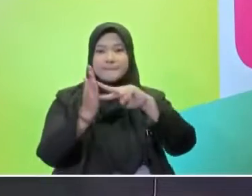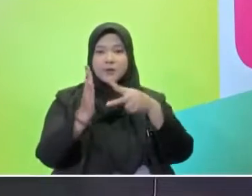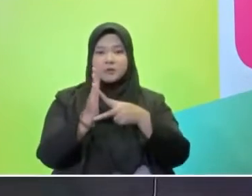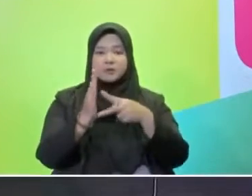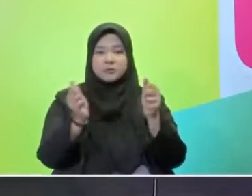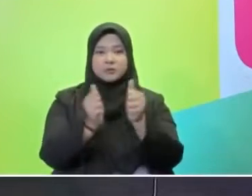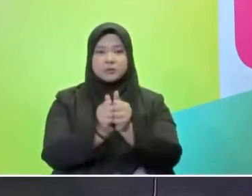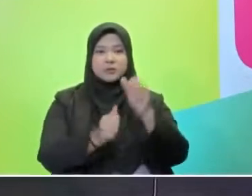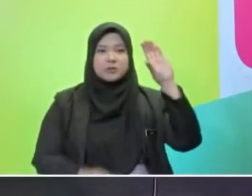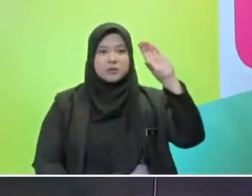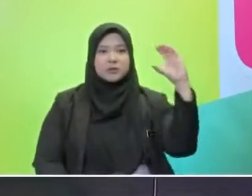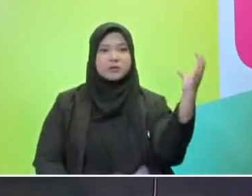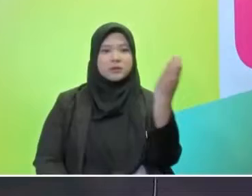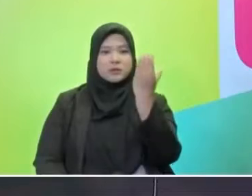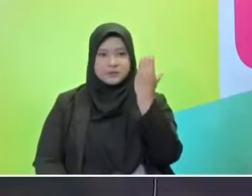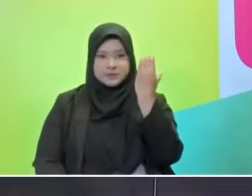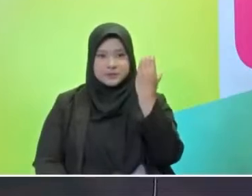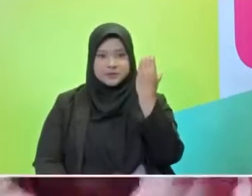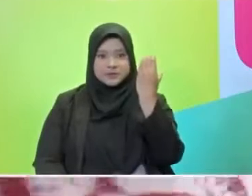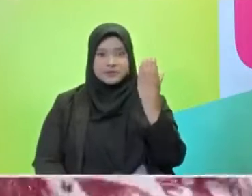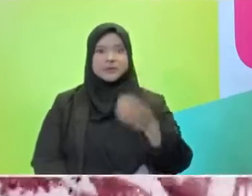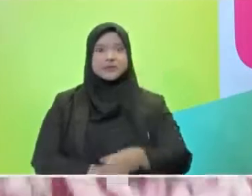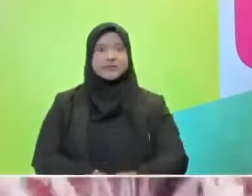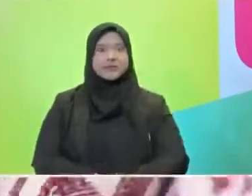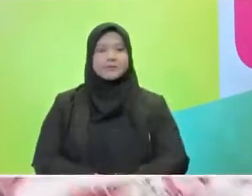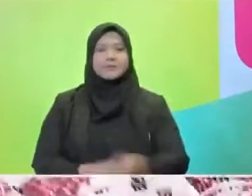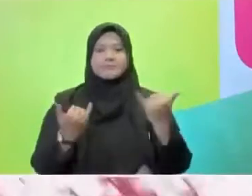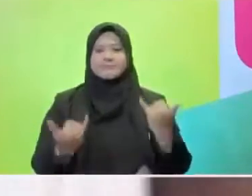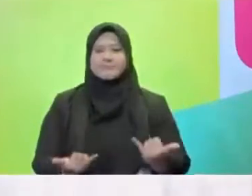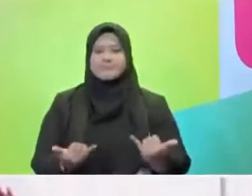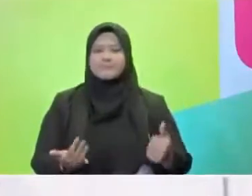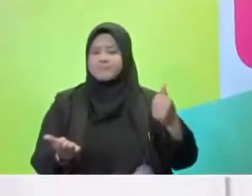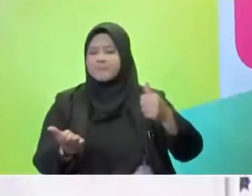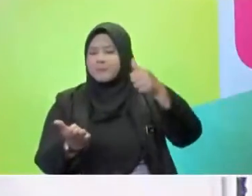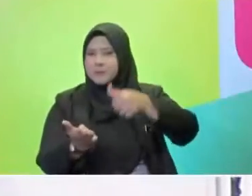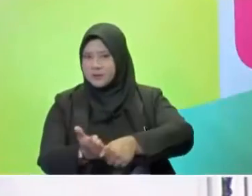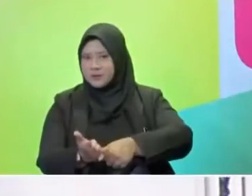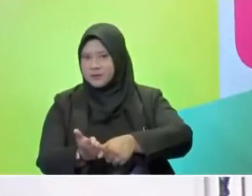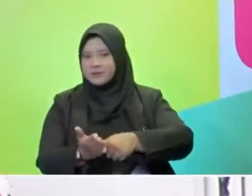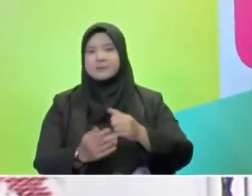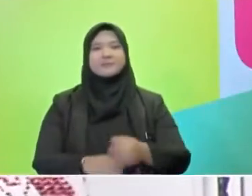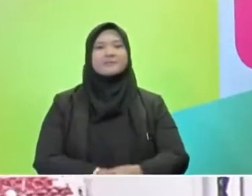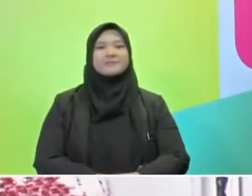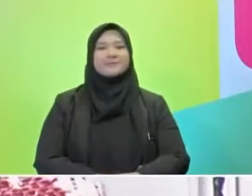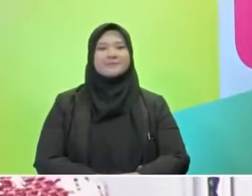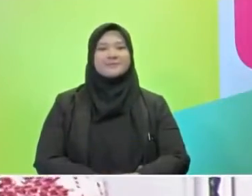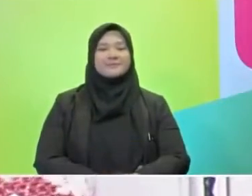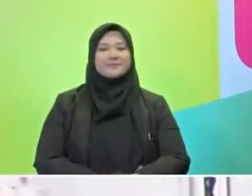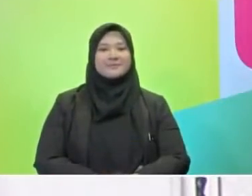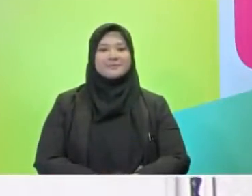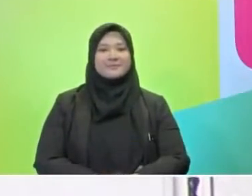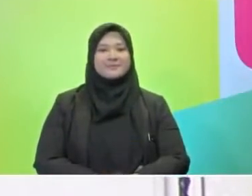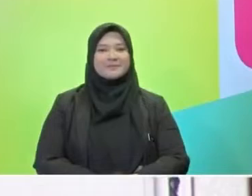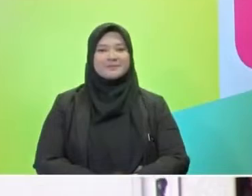saya akan letak nama Hari Natal di bahagian atas ni boleh, cikgu? Okey. Di sebelah